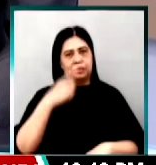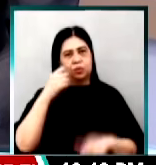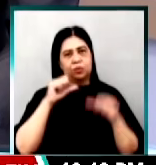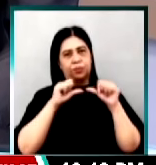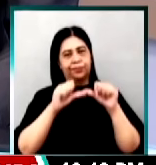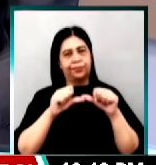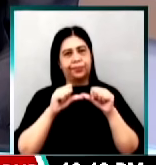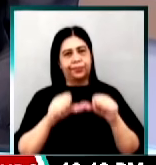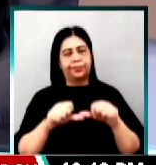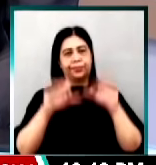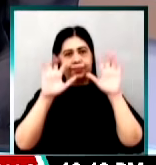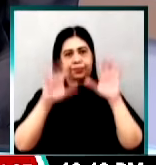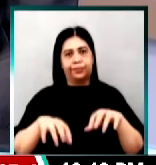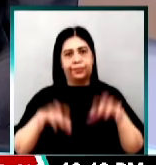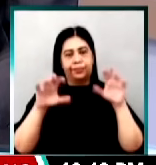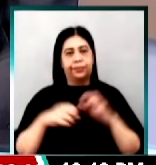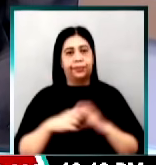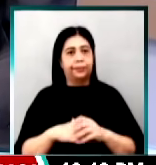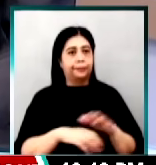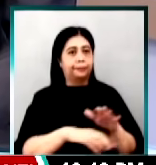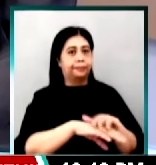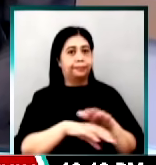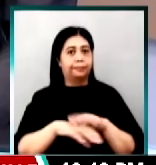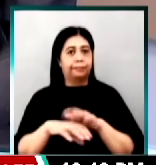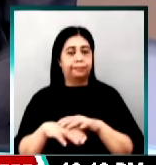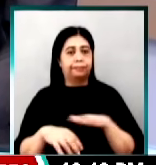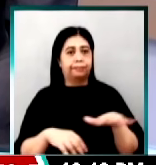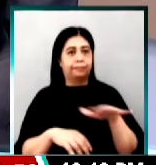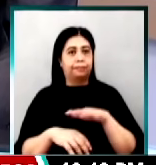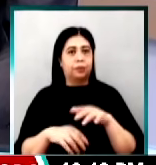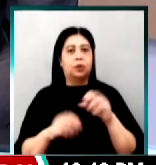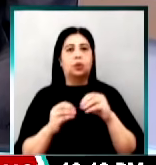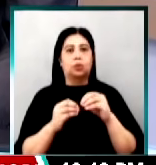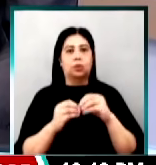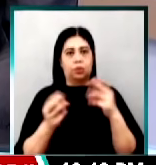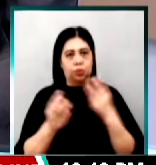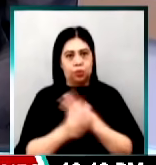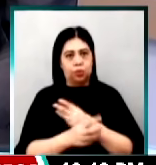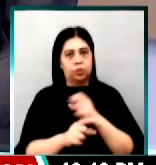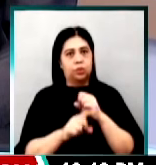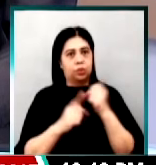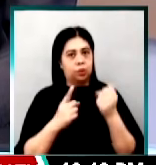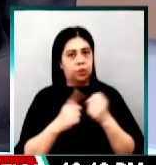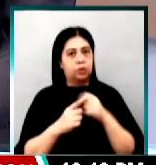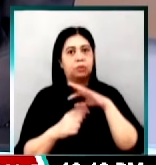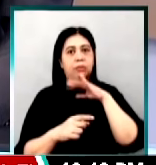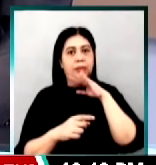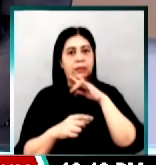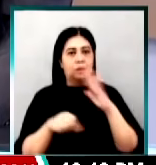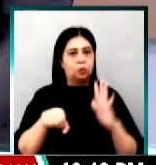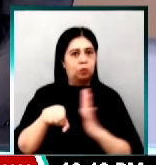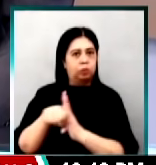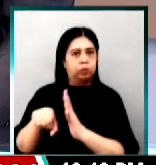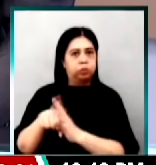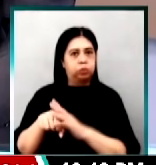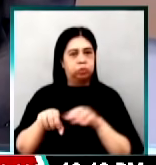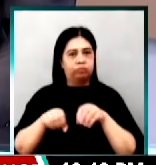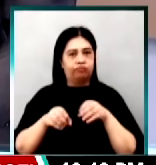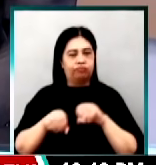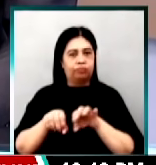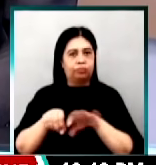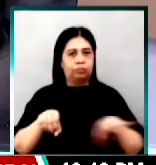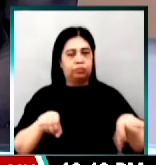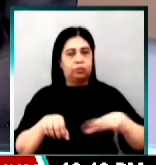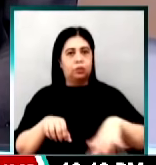pag-ulan. Nagpaalala pa sa sitwasyon o nagpalala pa sa sitwasyon ang mga basurang bumabara sa mga daluyan ng tubig. Kaya mungkahin